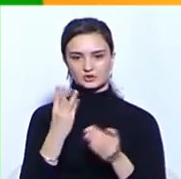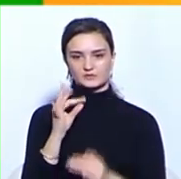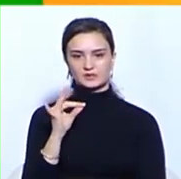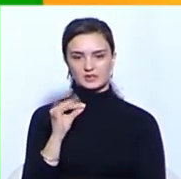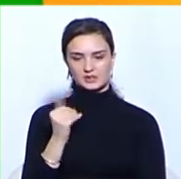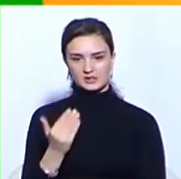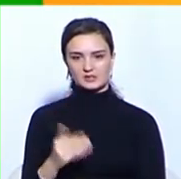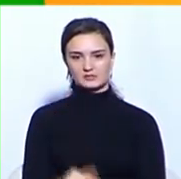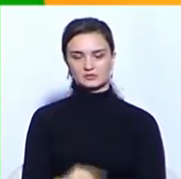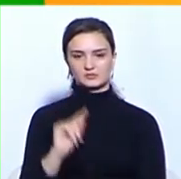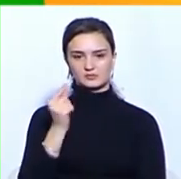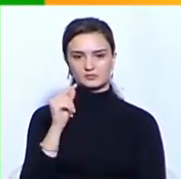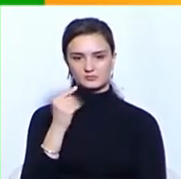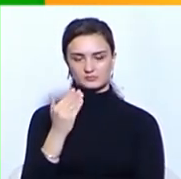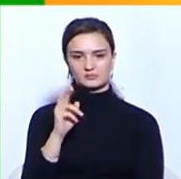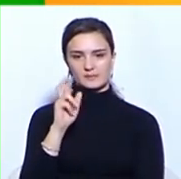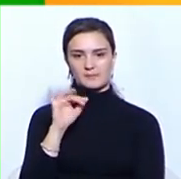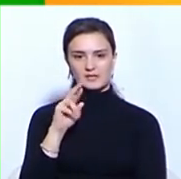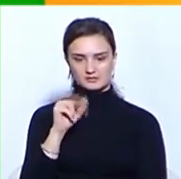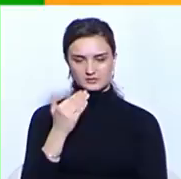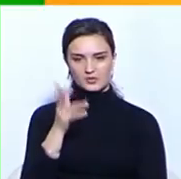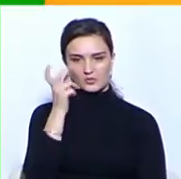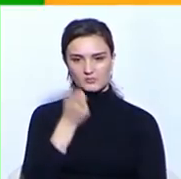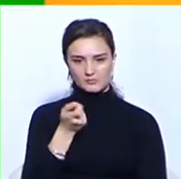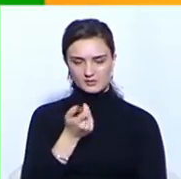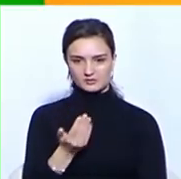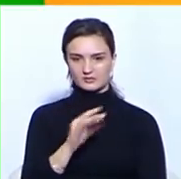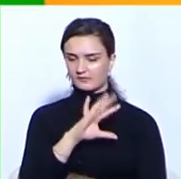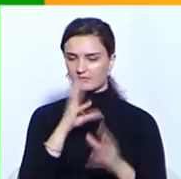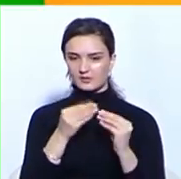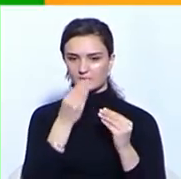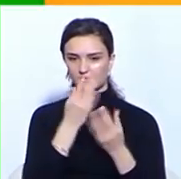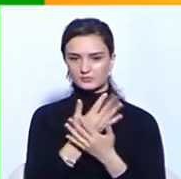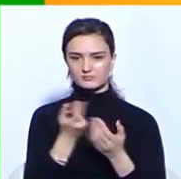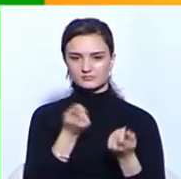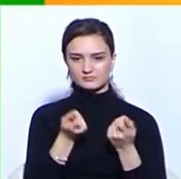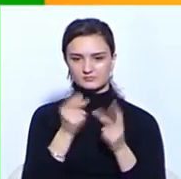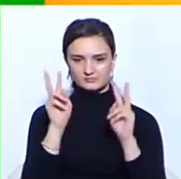შვრია, ლობიო, ბარდა, ხორბალი, ყველა ეს პროდუქტი